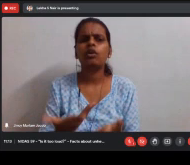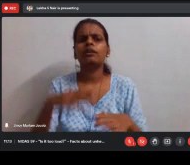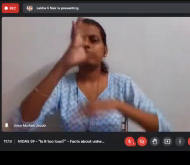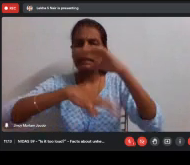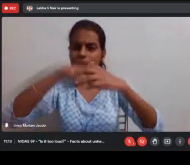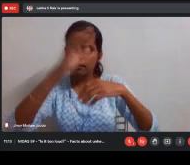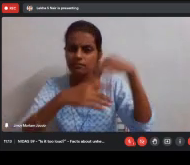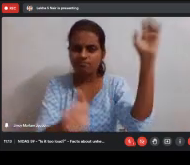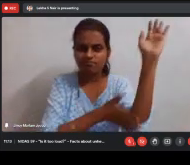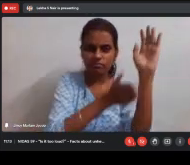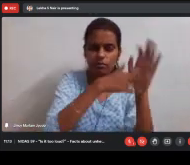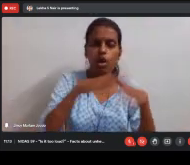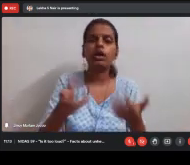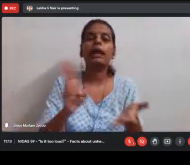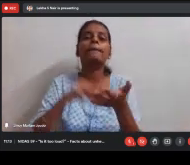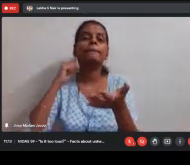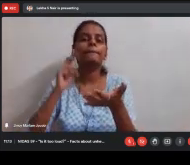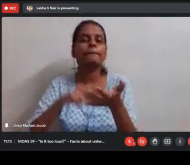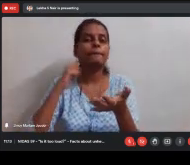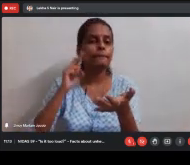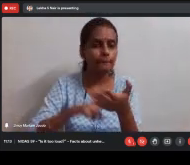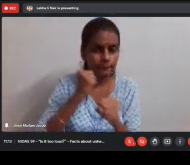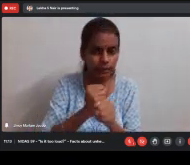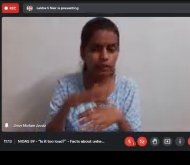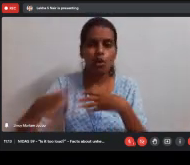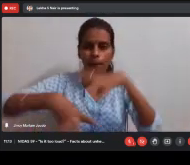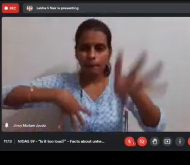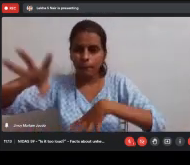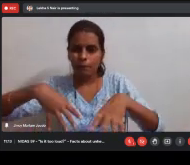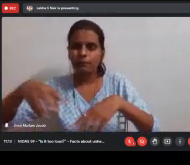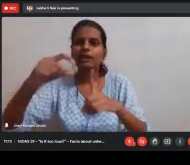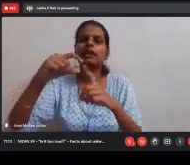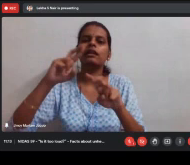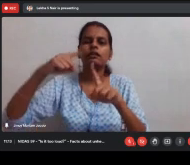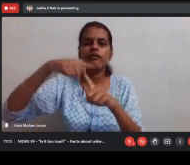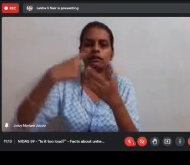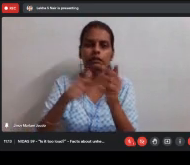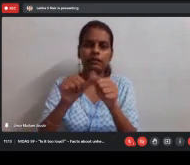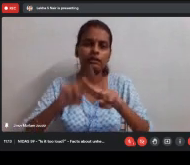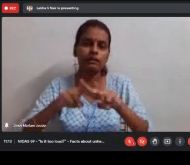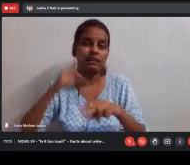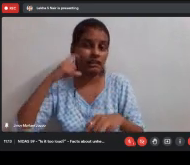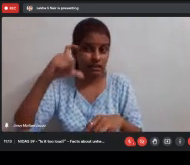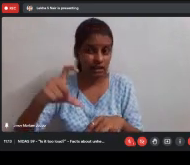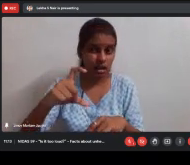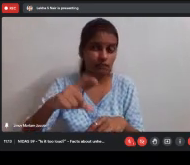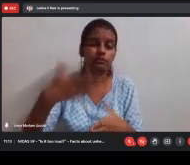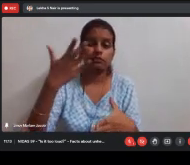ഇതിനെ ബാധിക്കുന്നതാണ്. അതായത് മിലിട്ടറി, ആർമി, നേവി, എയർഫോഴ്സ്, പിന്നെ